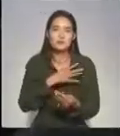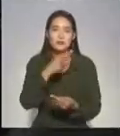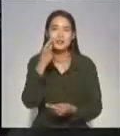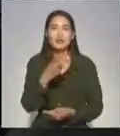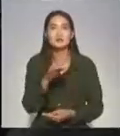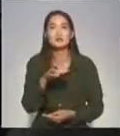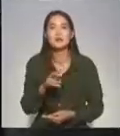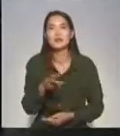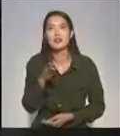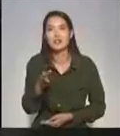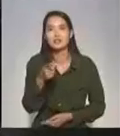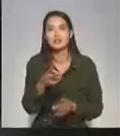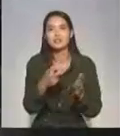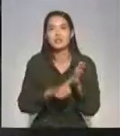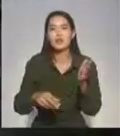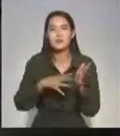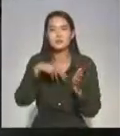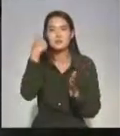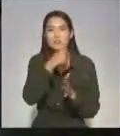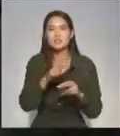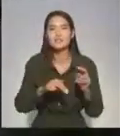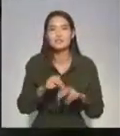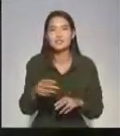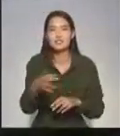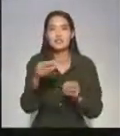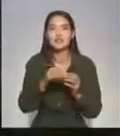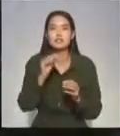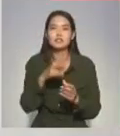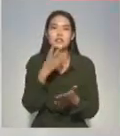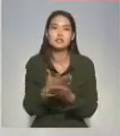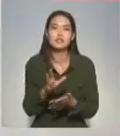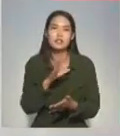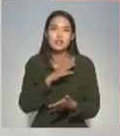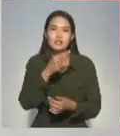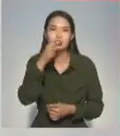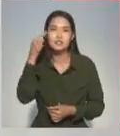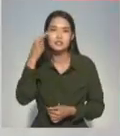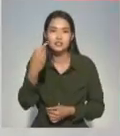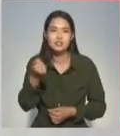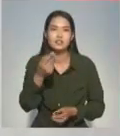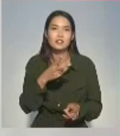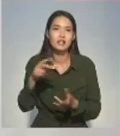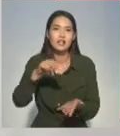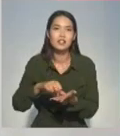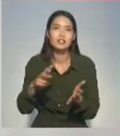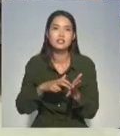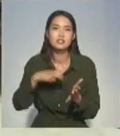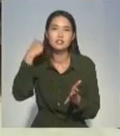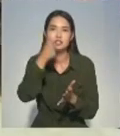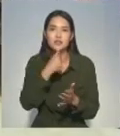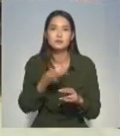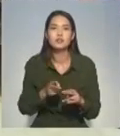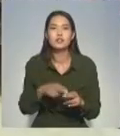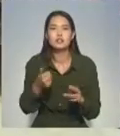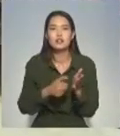тікелей әмірімен алғаш 1269 жылы салынған мешіттің аумағы 10 мың шаршы метр. Биыл даңқты билеушінің туғанына 800 жыл.